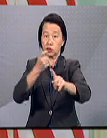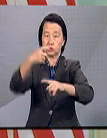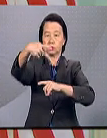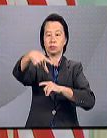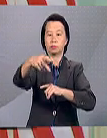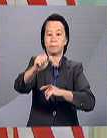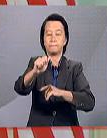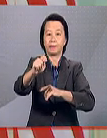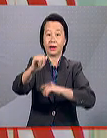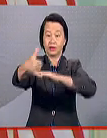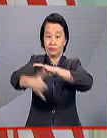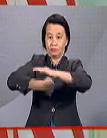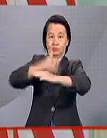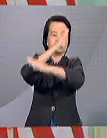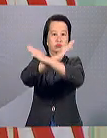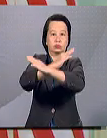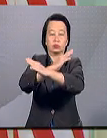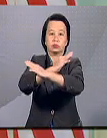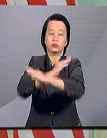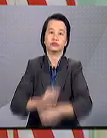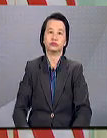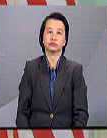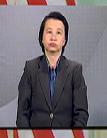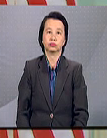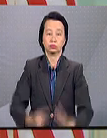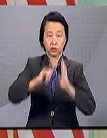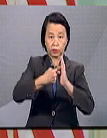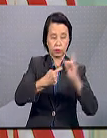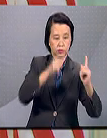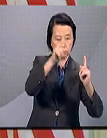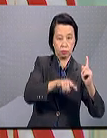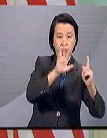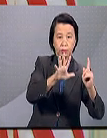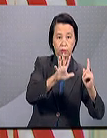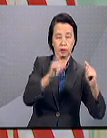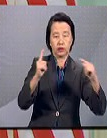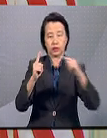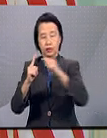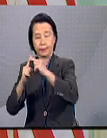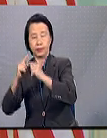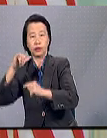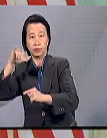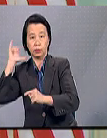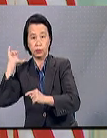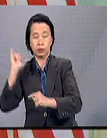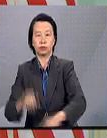tanpa izin ataupun parti. Sejak 1 Mei sehingga semalam,